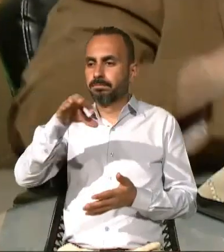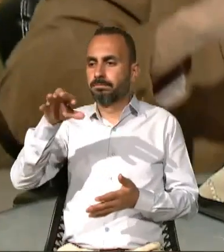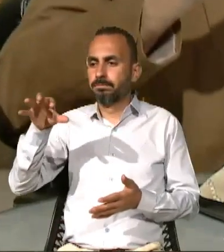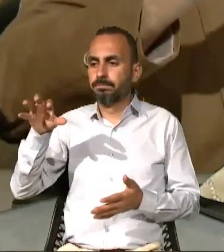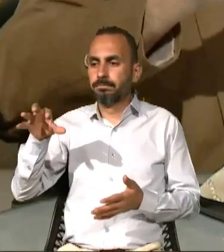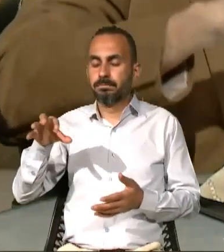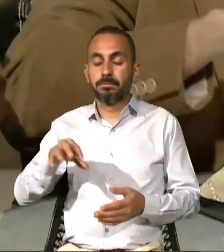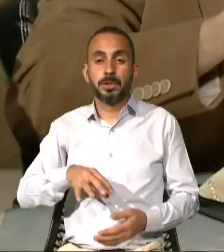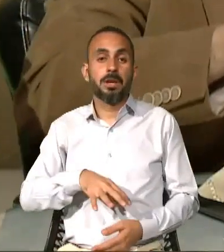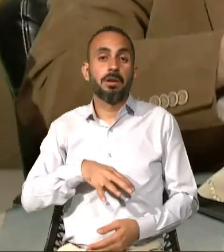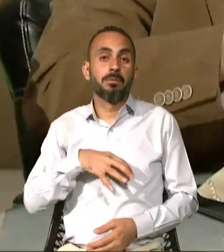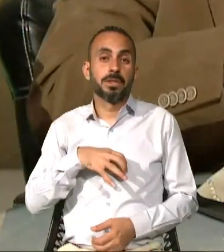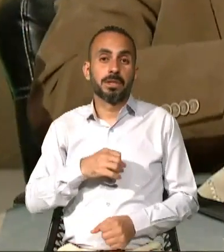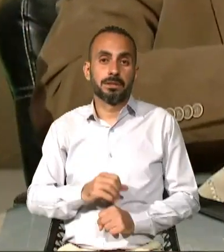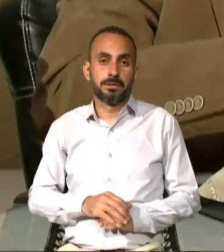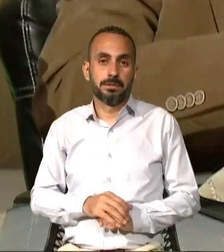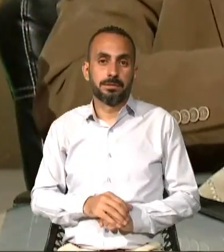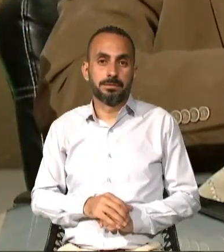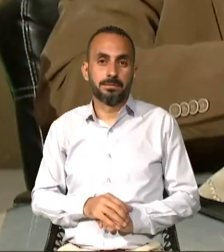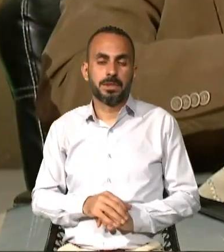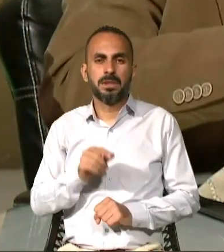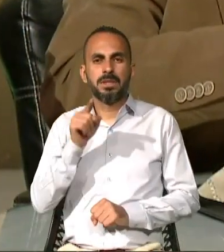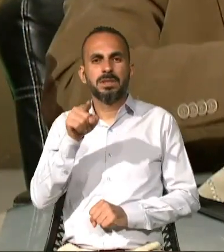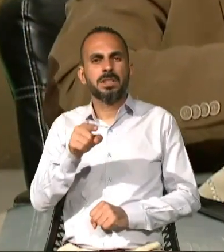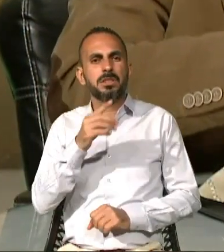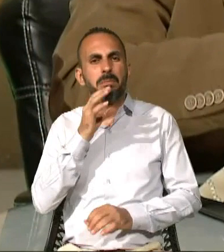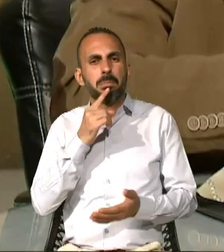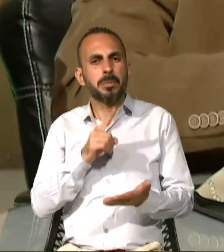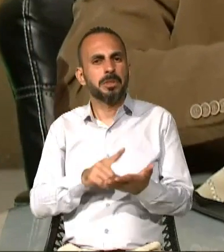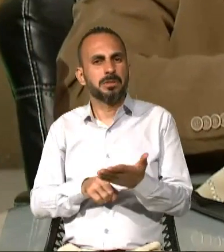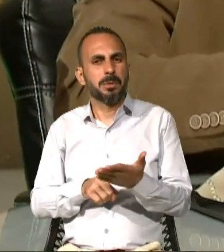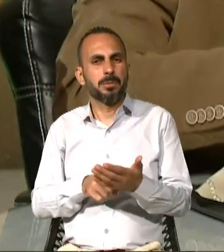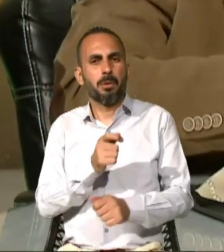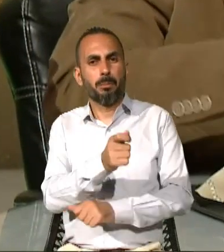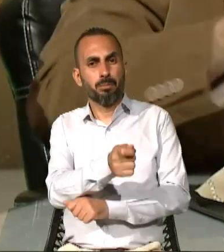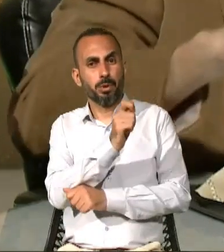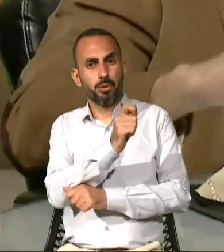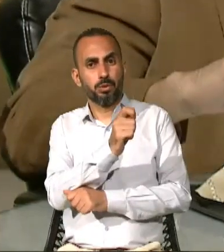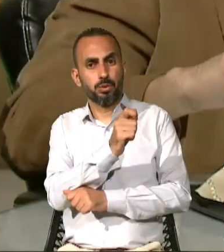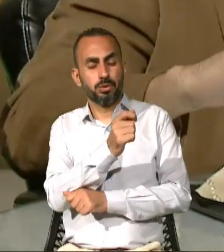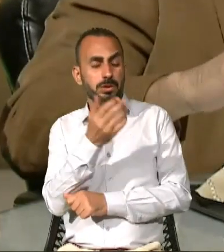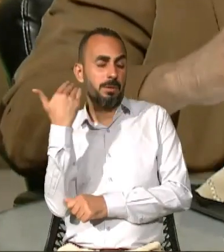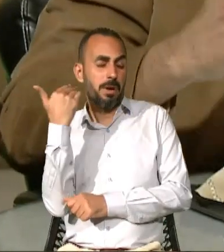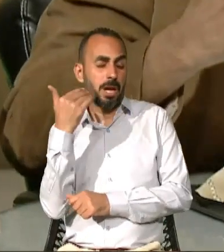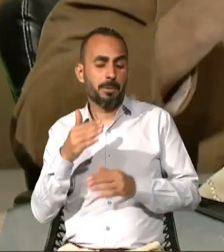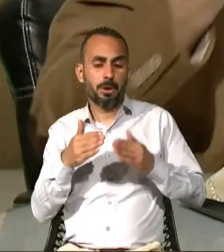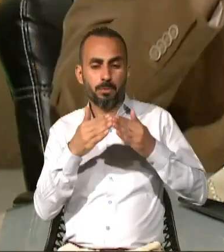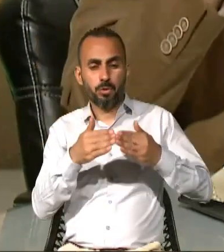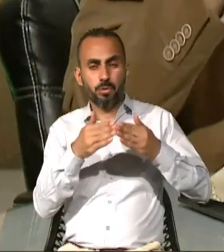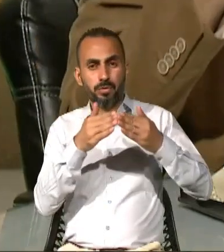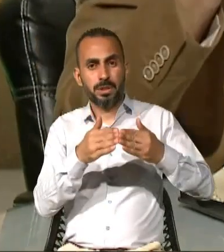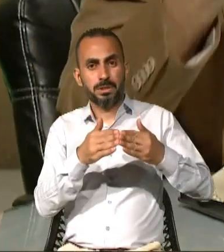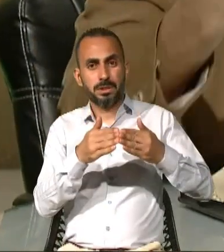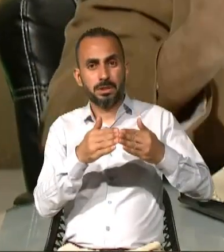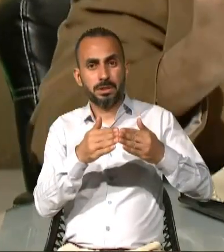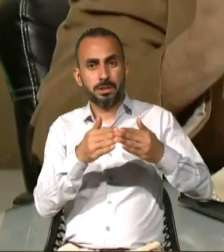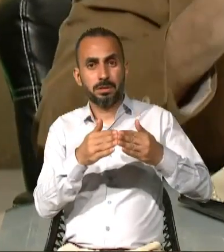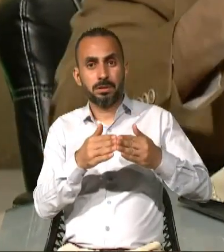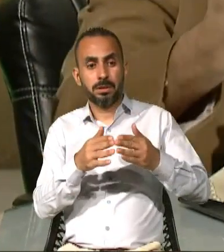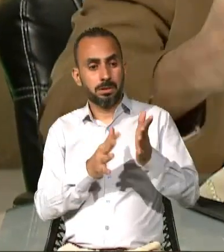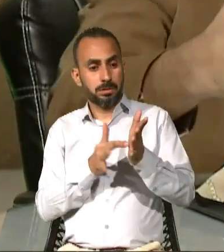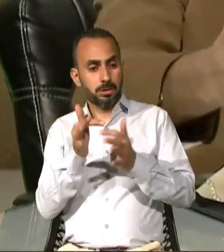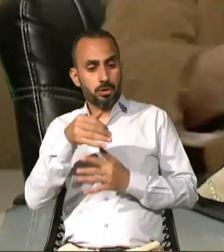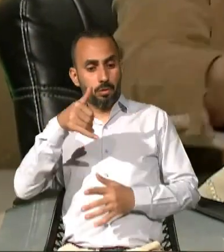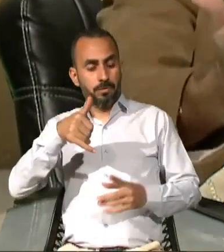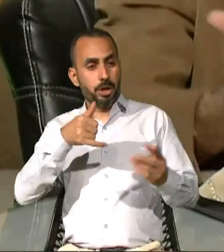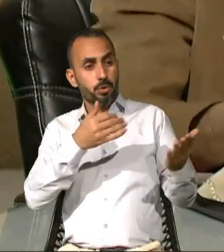حاجة زي بالضبط بطرس اللي كان موجود في السفينة والرب قال له تعالى وبدل ما عنيه على الرب لما